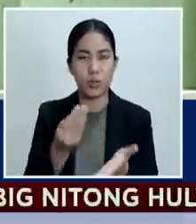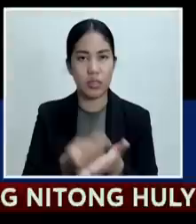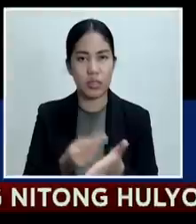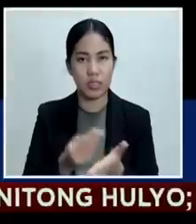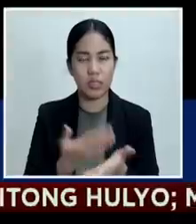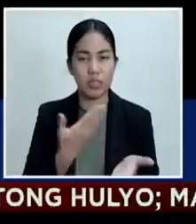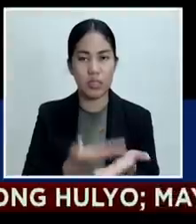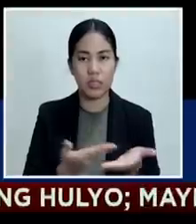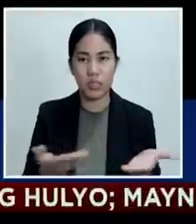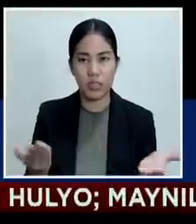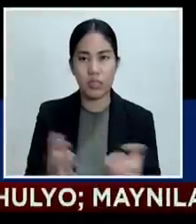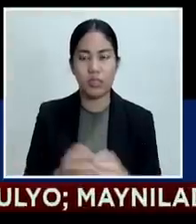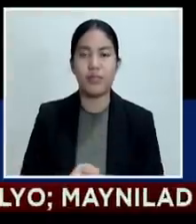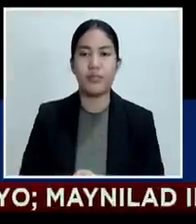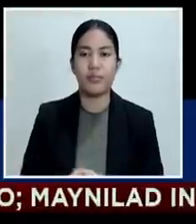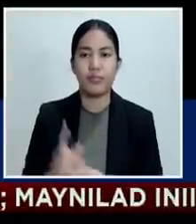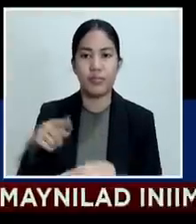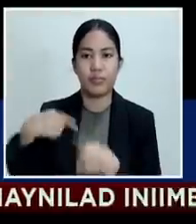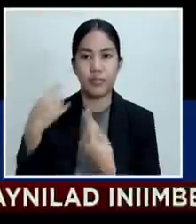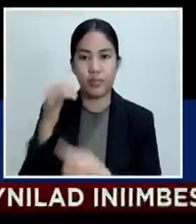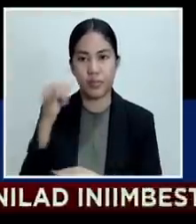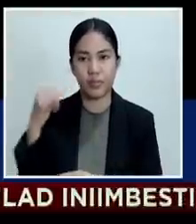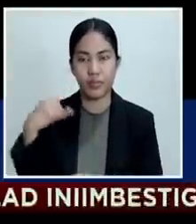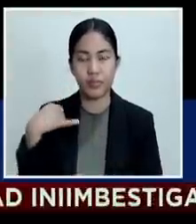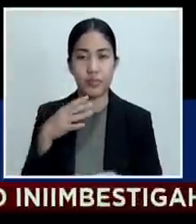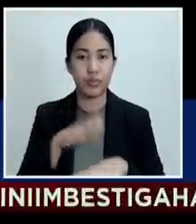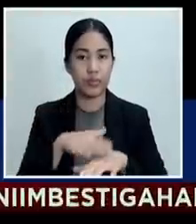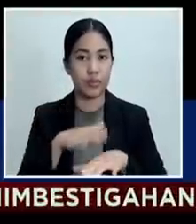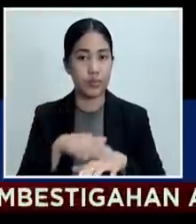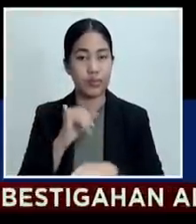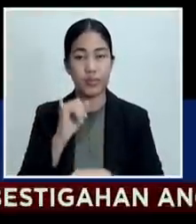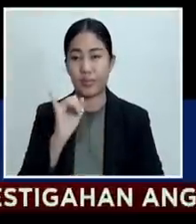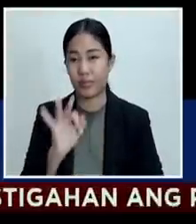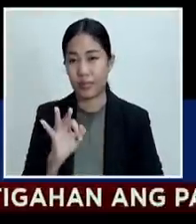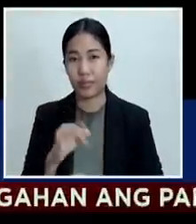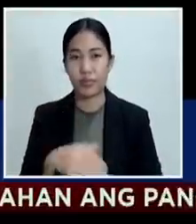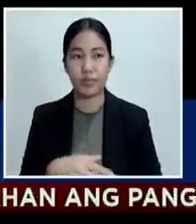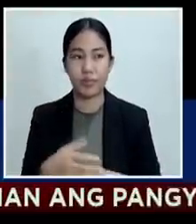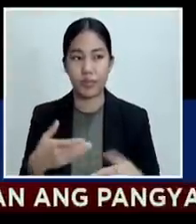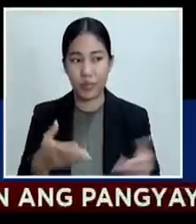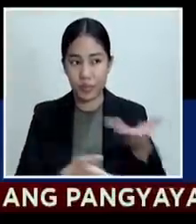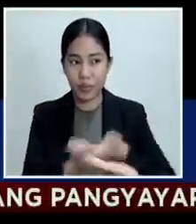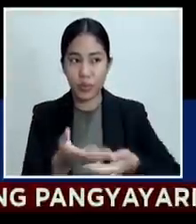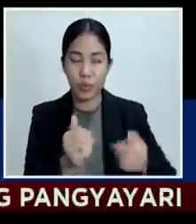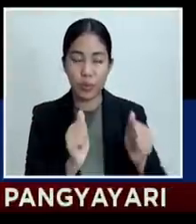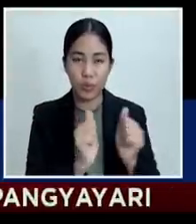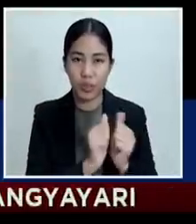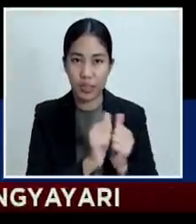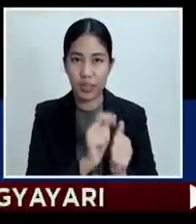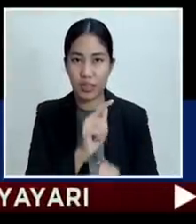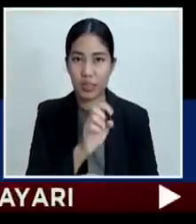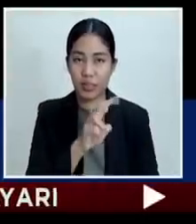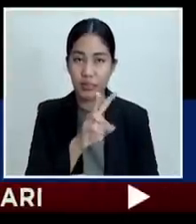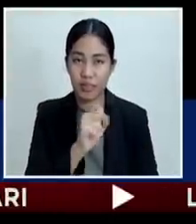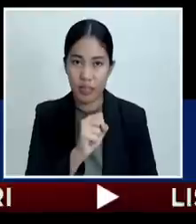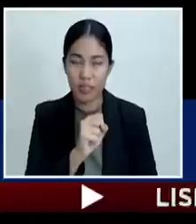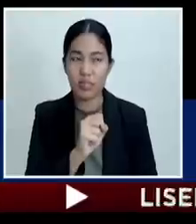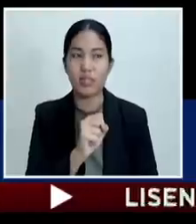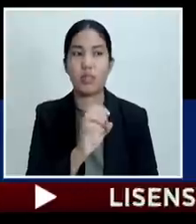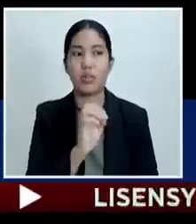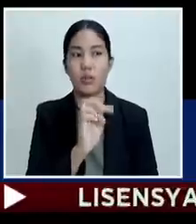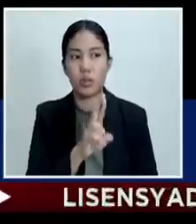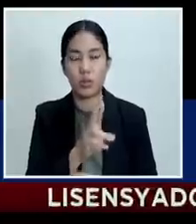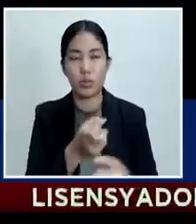Council yon. Nagbabala ang AMLAC na sino mang makikipag-transaksyon kay Teves at mga kasamahan niya o magbibigay ng pondo